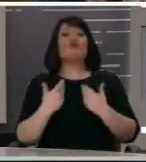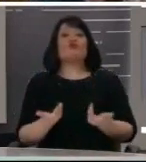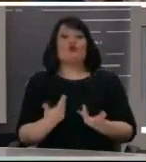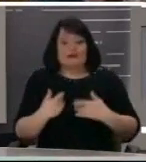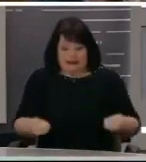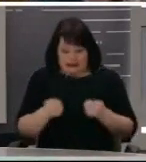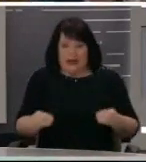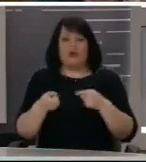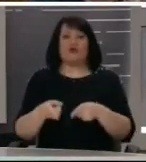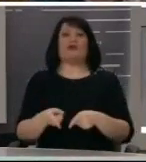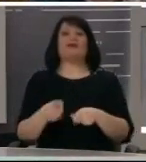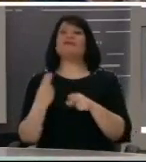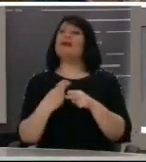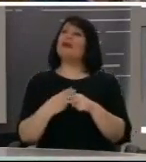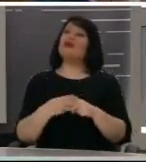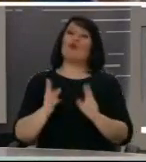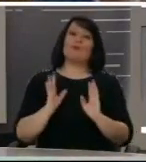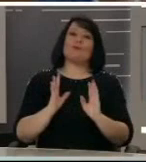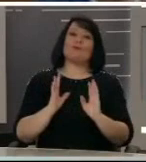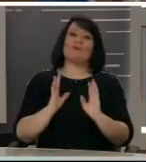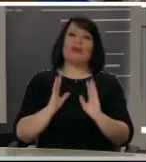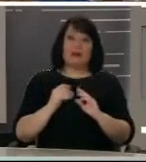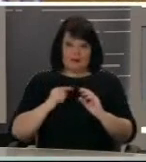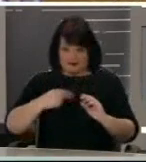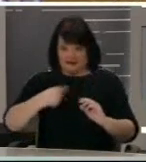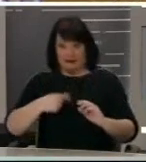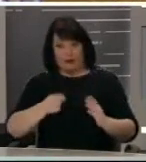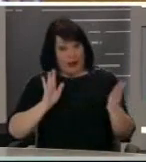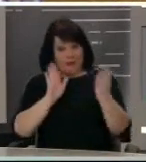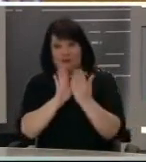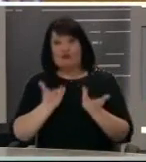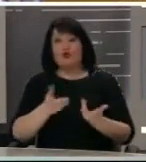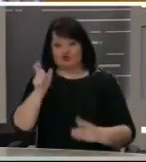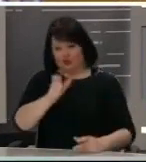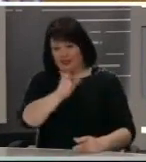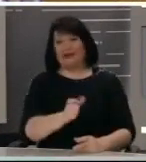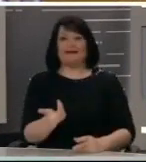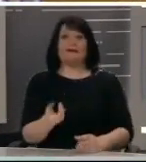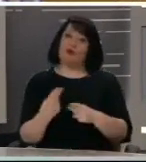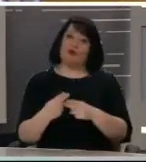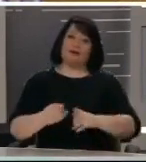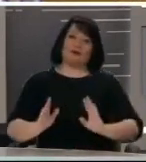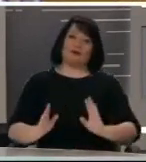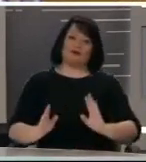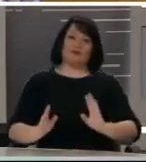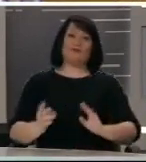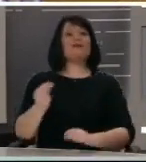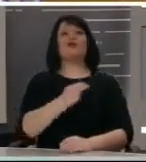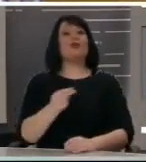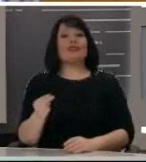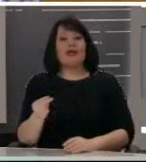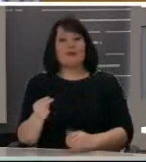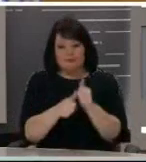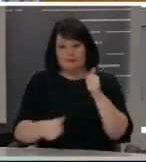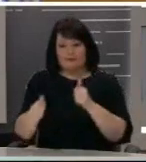δρούμε, στον τρόπο που αντιδρούμε ο καθένας και η καθεμιά ξεχωριστά. Είναι ζήτημα